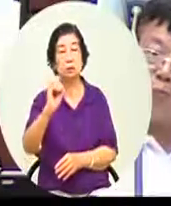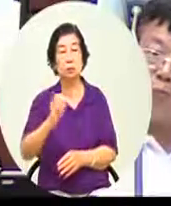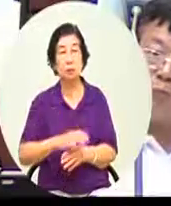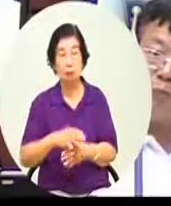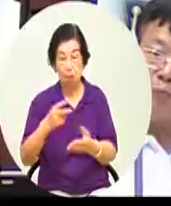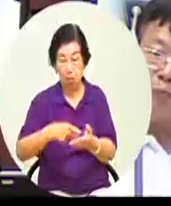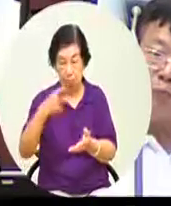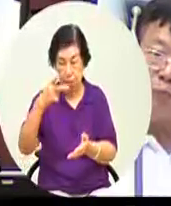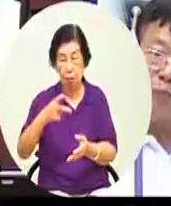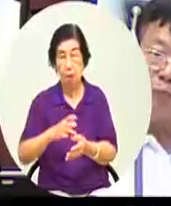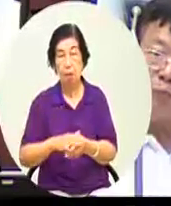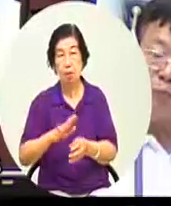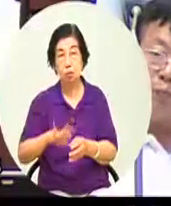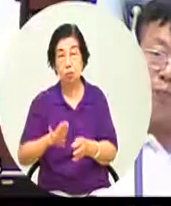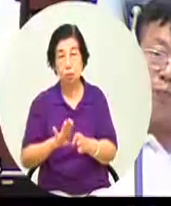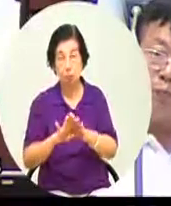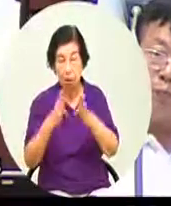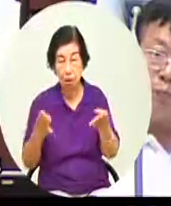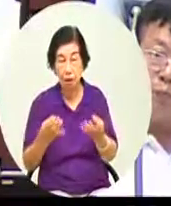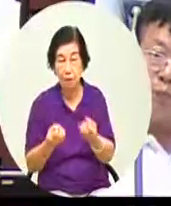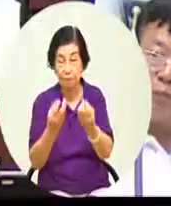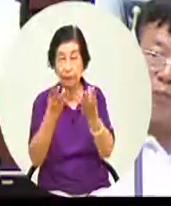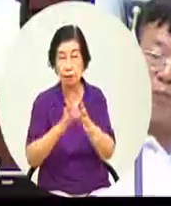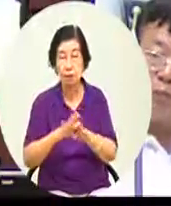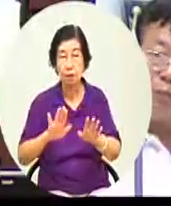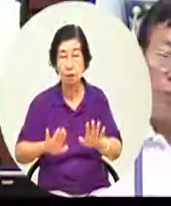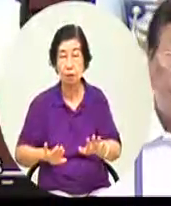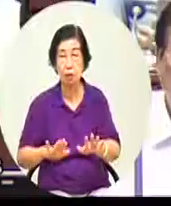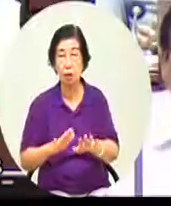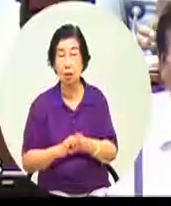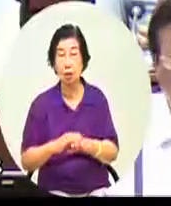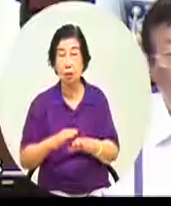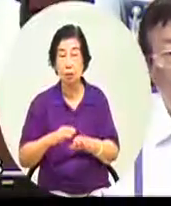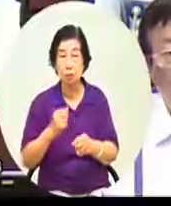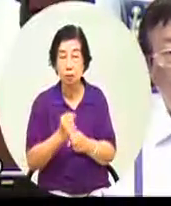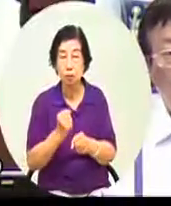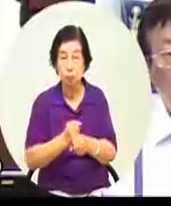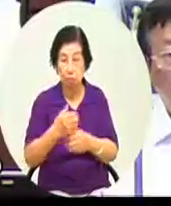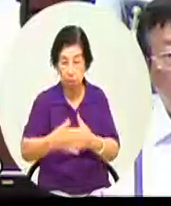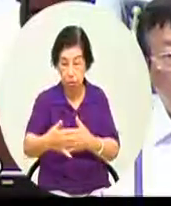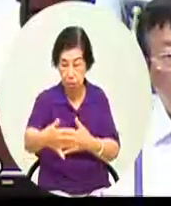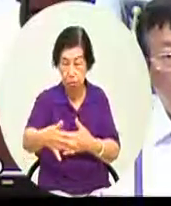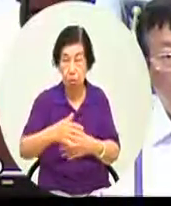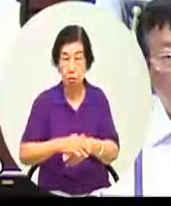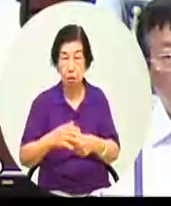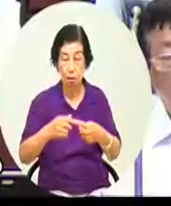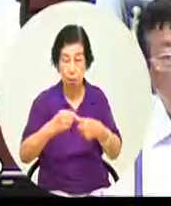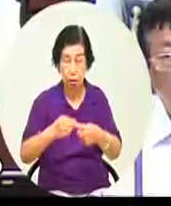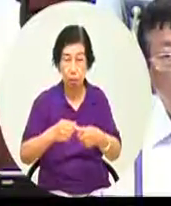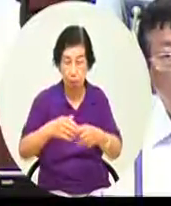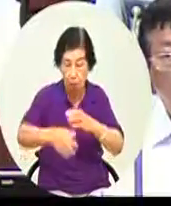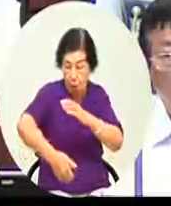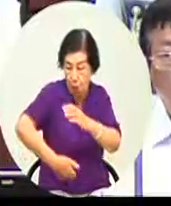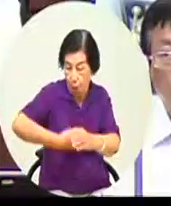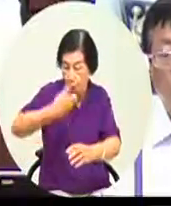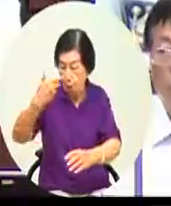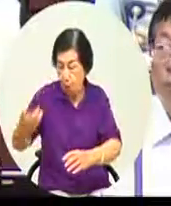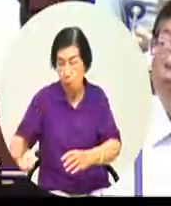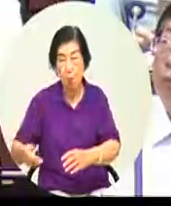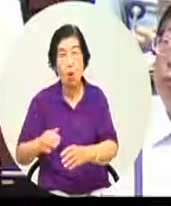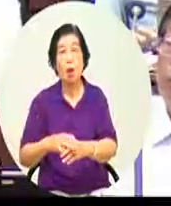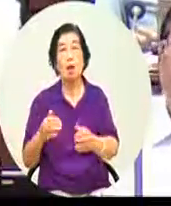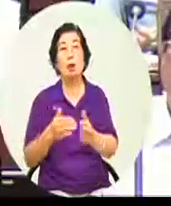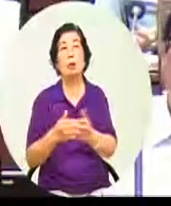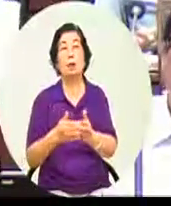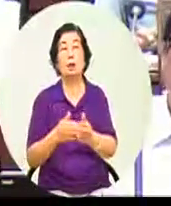有两次哈。所以目前的进度是这样哈，这是一个统包的工程，第一期的工程已经挖完了哈，但是它挖到的部分呢哈，因